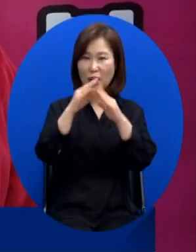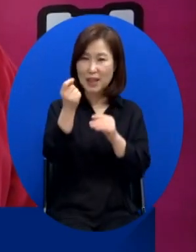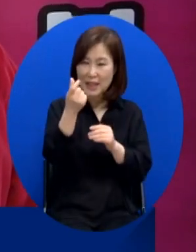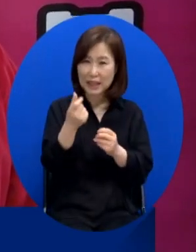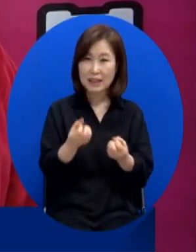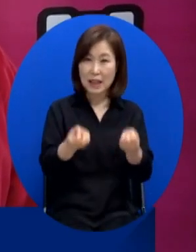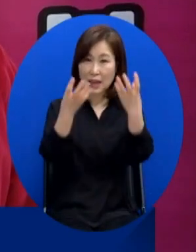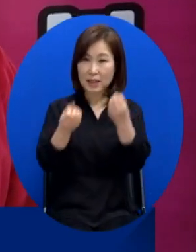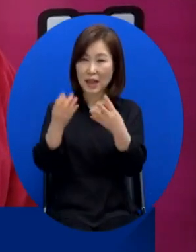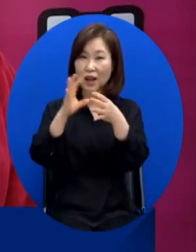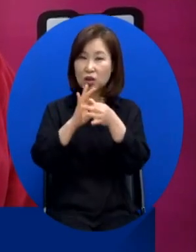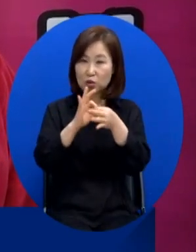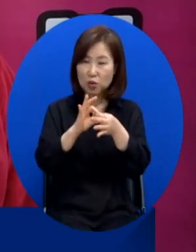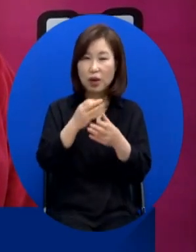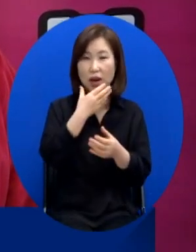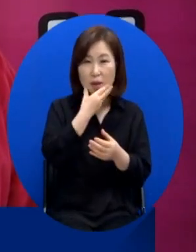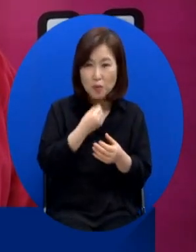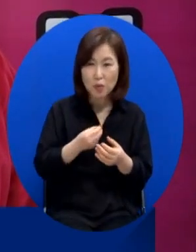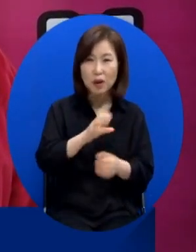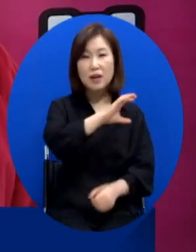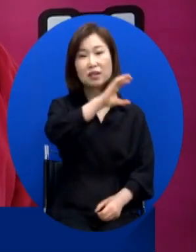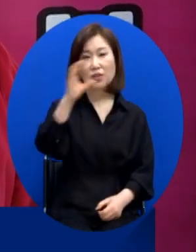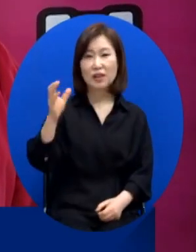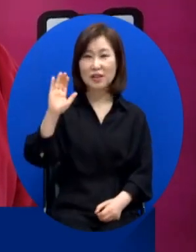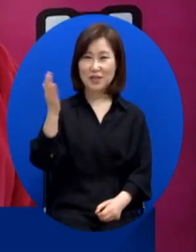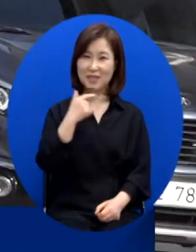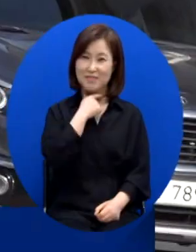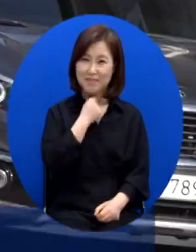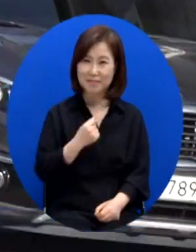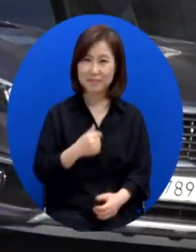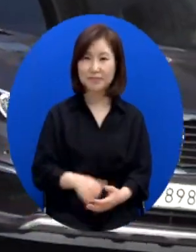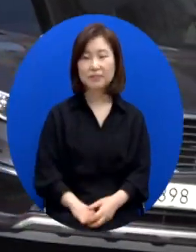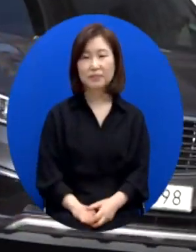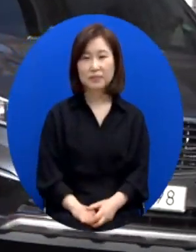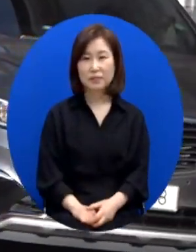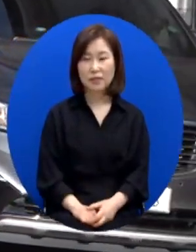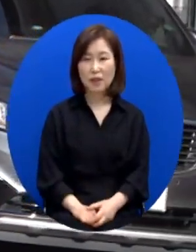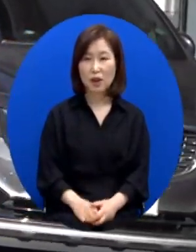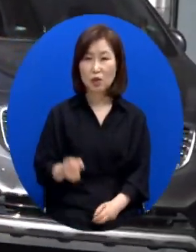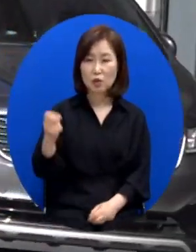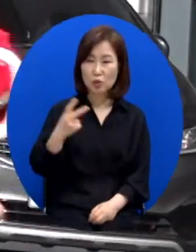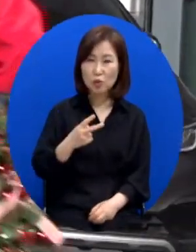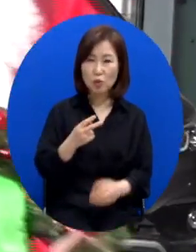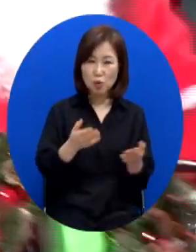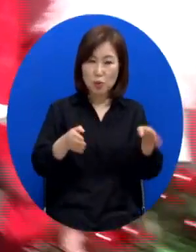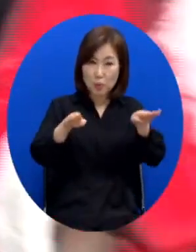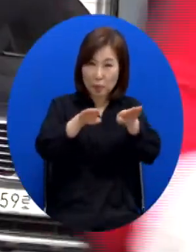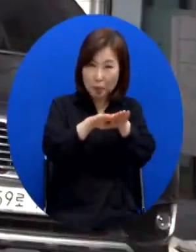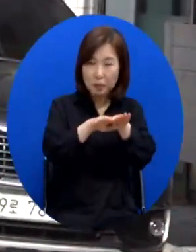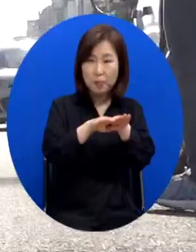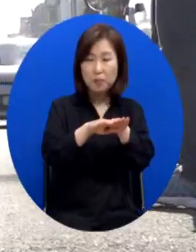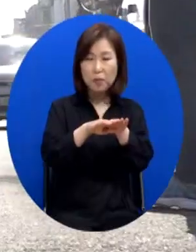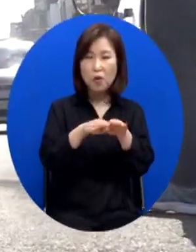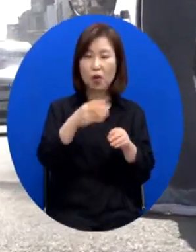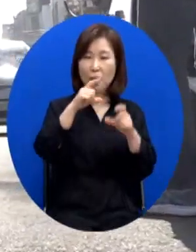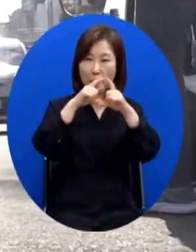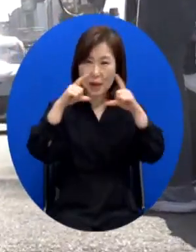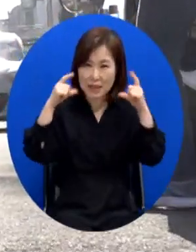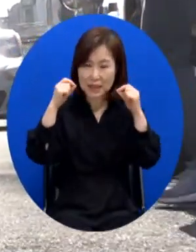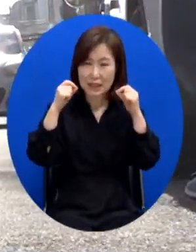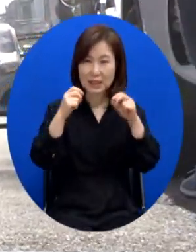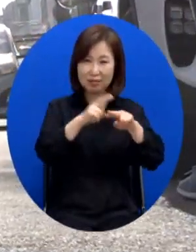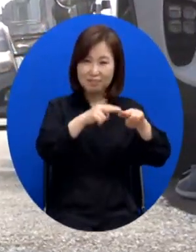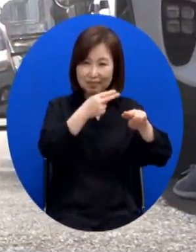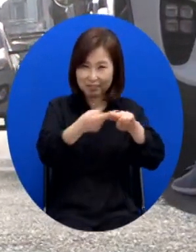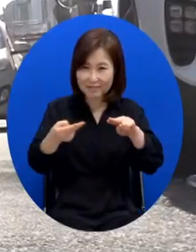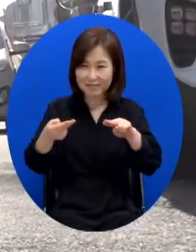행사로 인해서 행복해지는 성탄절이 되었으면 좋겠습니다. 이 밖에도 포장된 과자와 방역 마스크를 전달하는